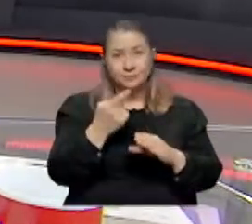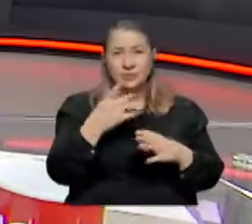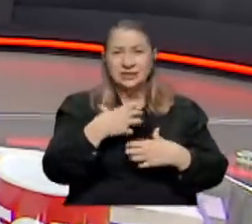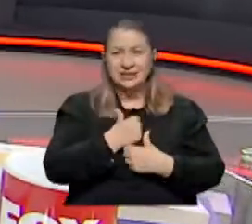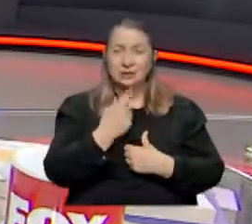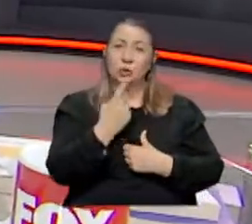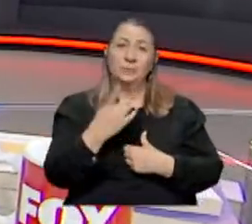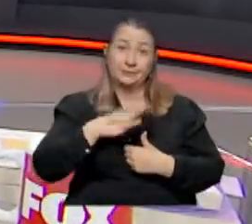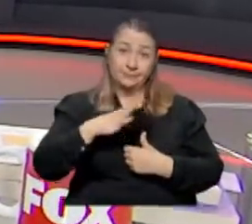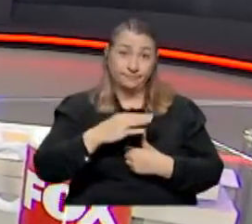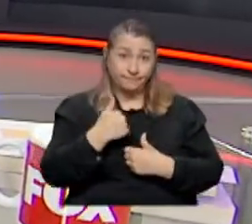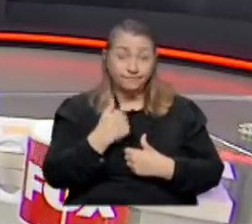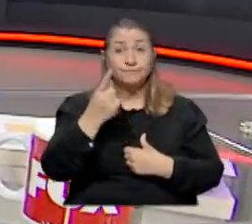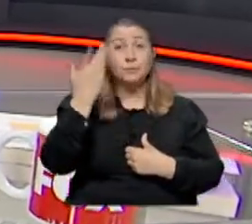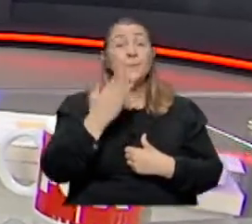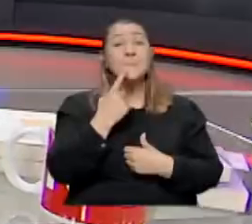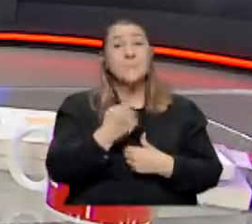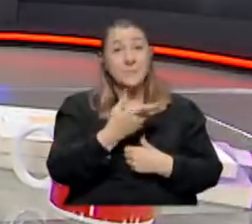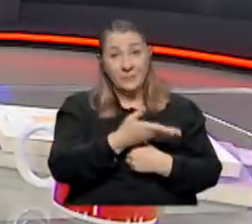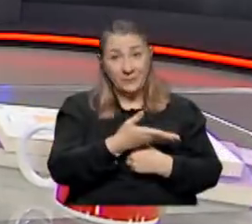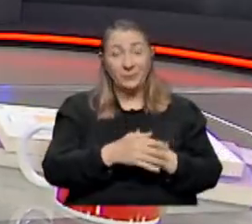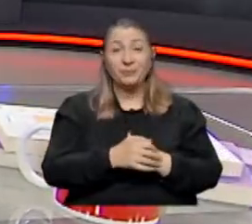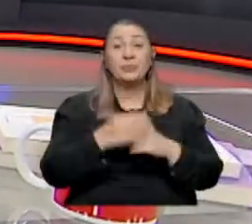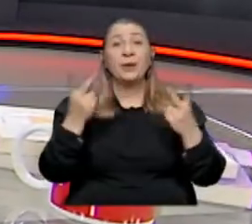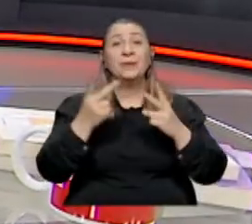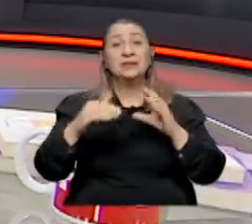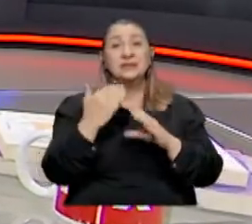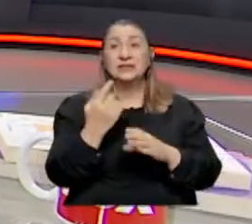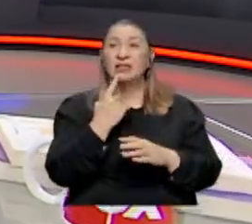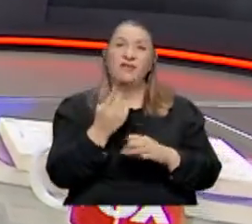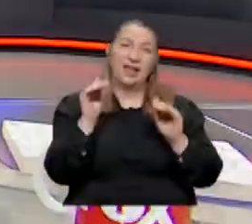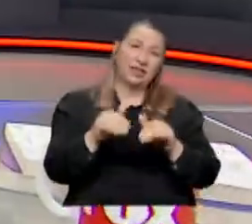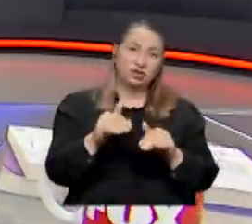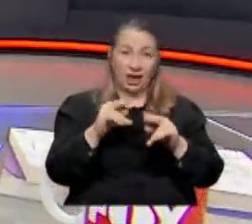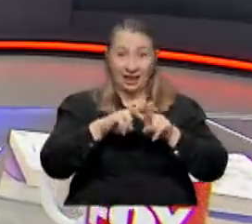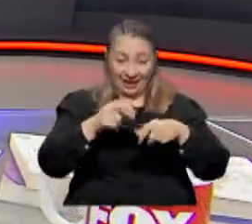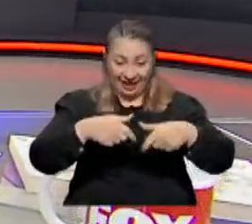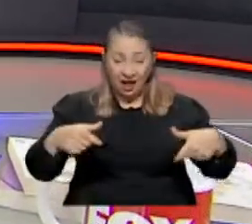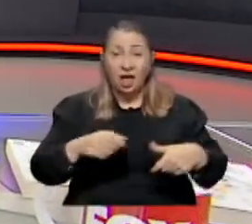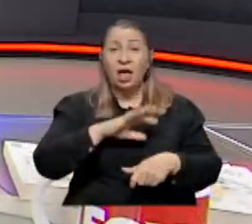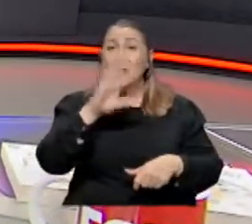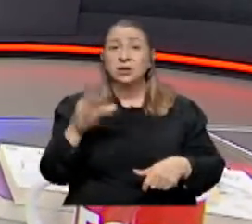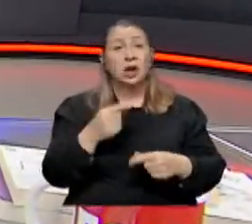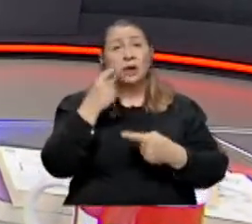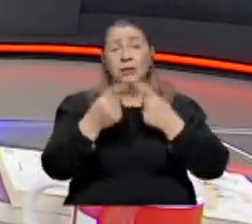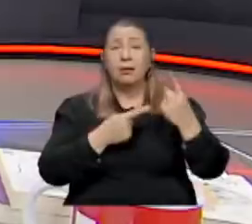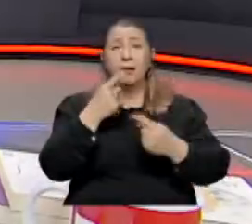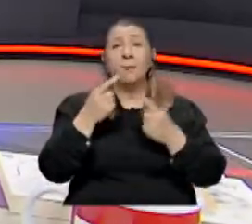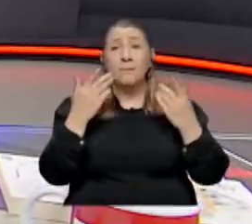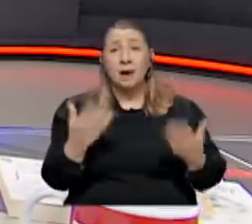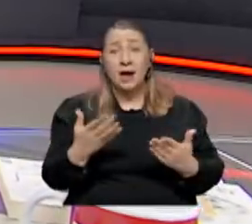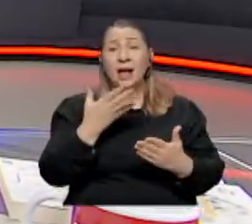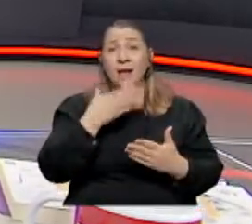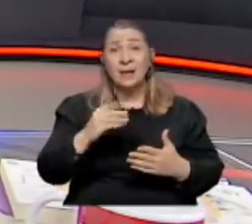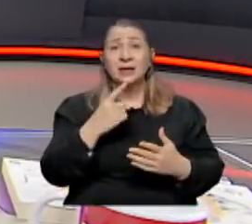sıkıntıları dile getireyim istedim bir izleyicimiz demiş ki mesajlarda lafa gelince etkisiyle her şey dile getiriyorsunuz